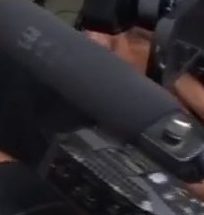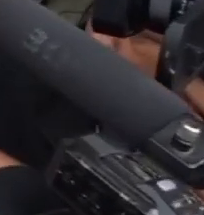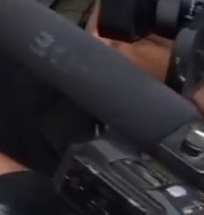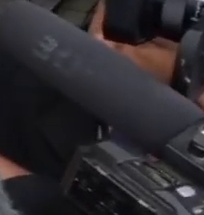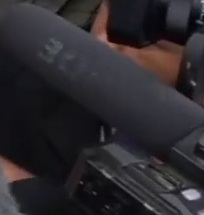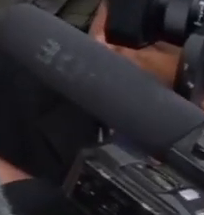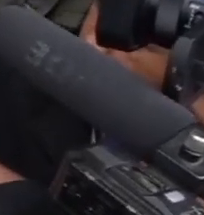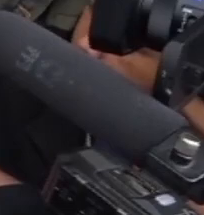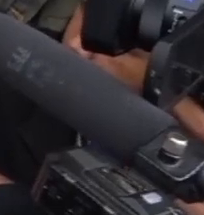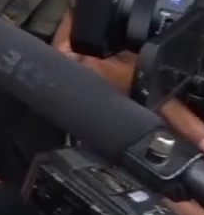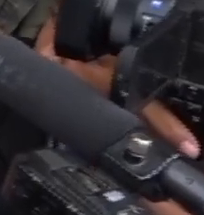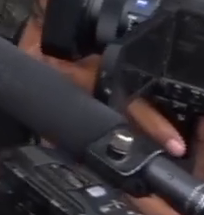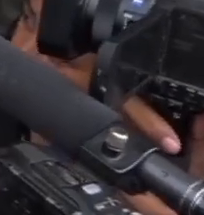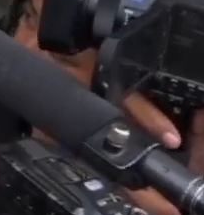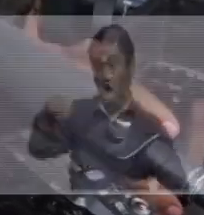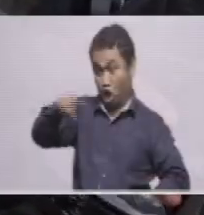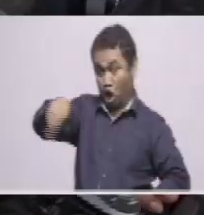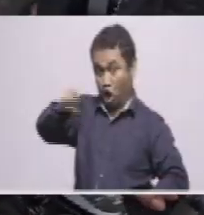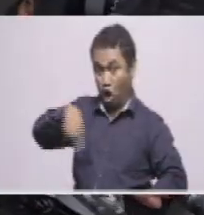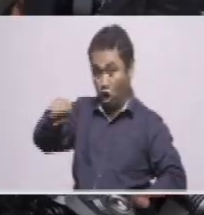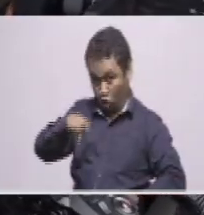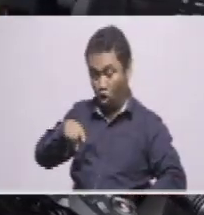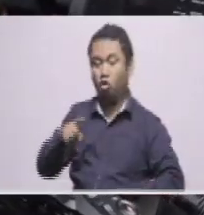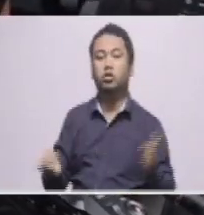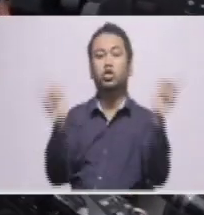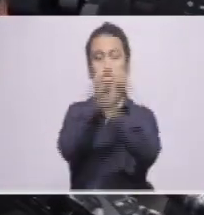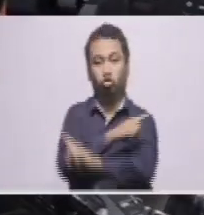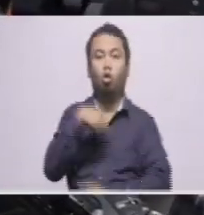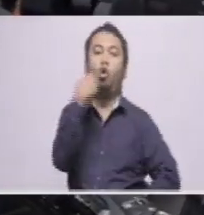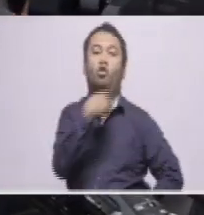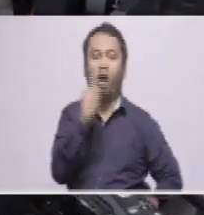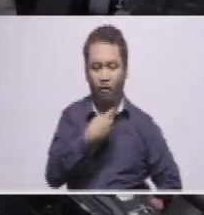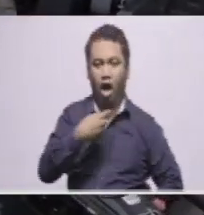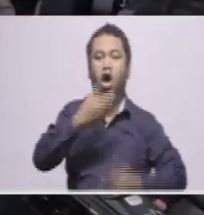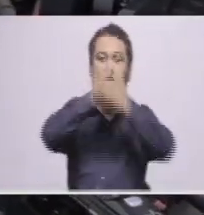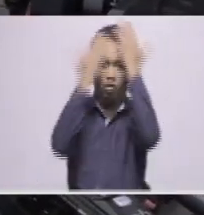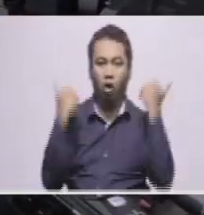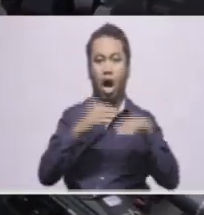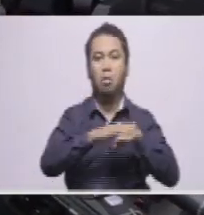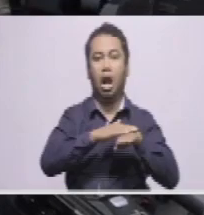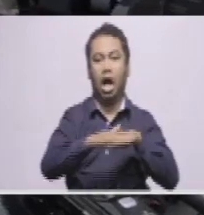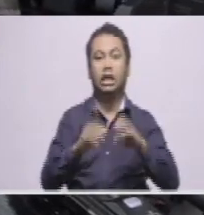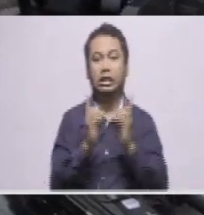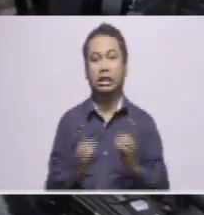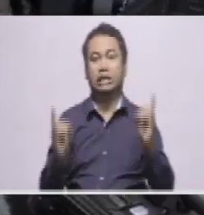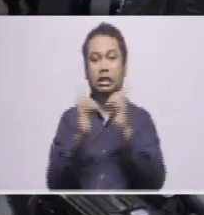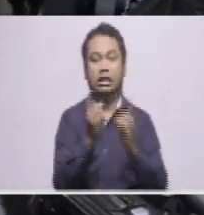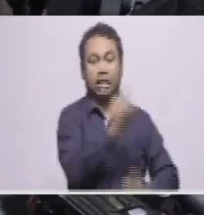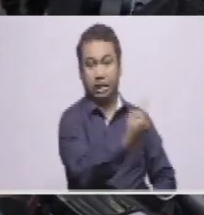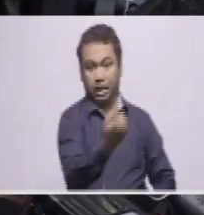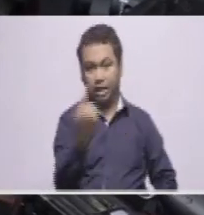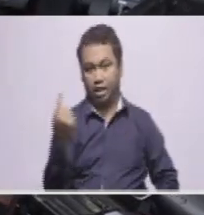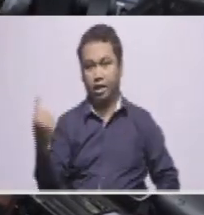sy voafidy ny solombavam-bahoaka dia hisolo ny vavany vaoaka malagasy any amin'ny distrikta misy anazy tsirairay avy